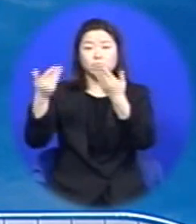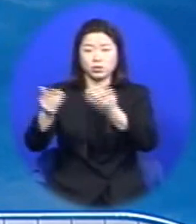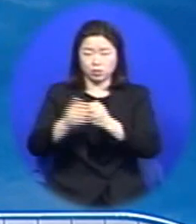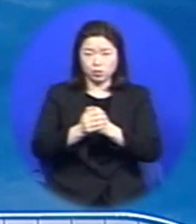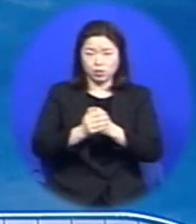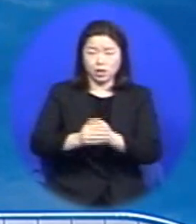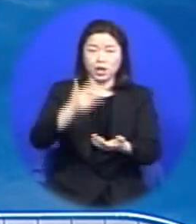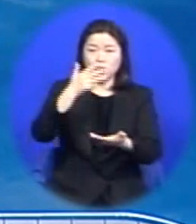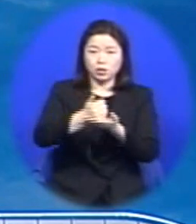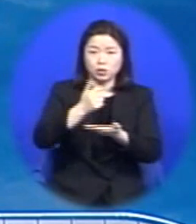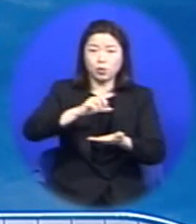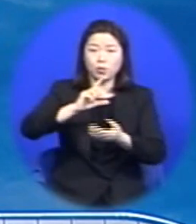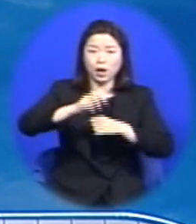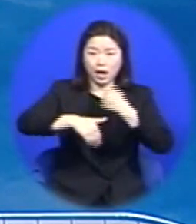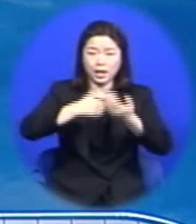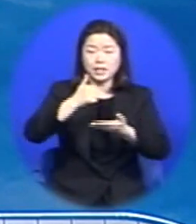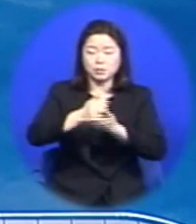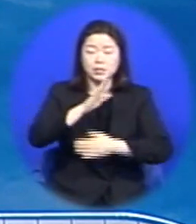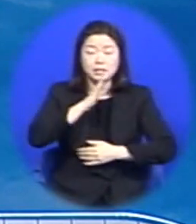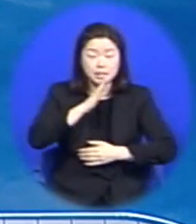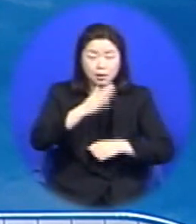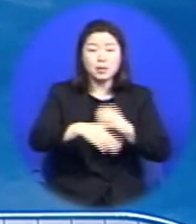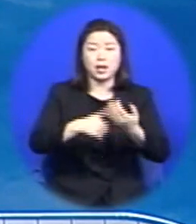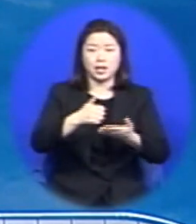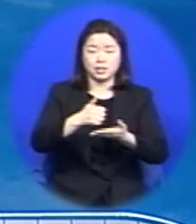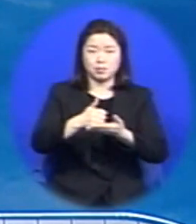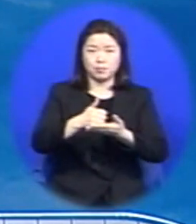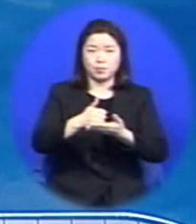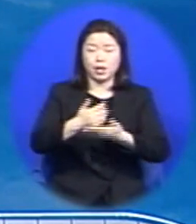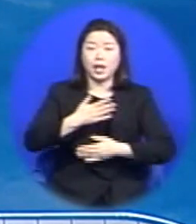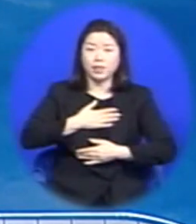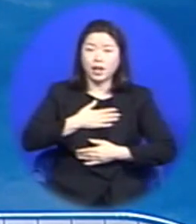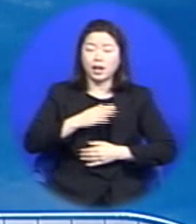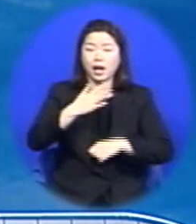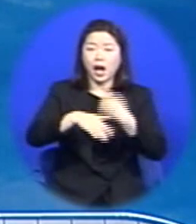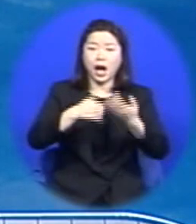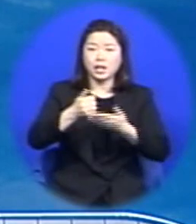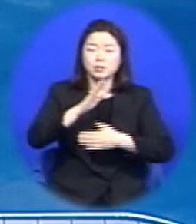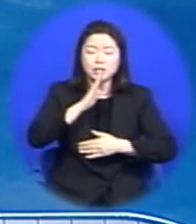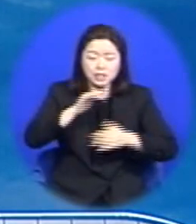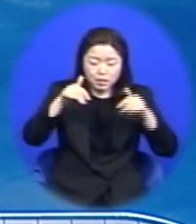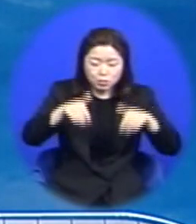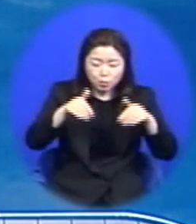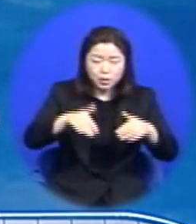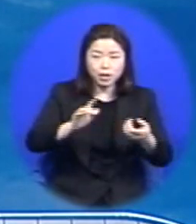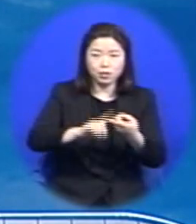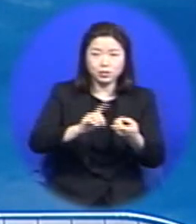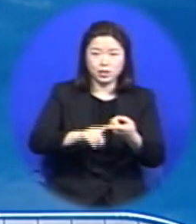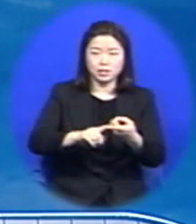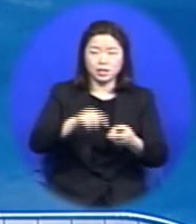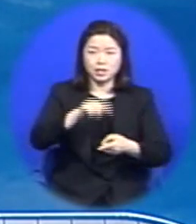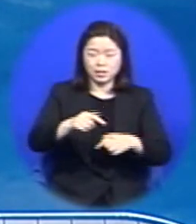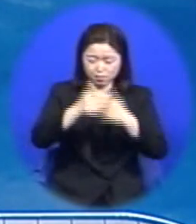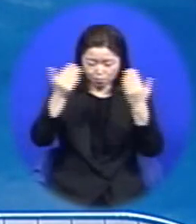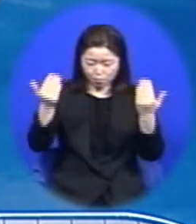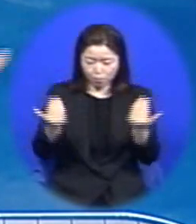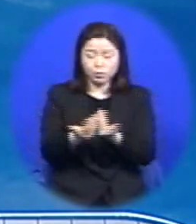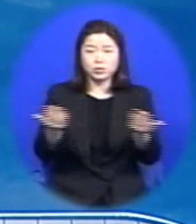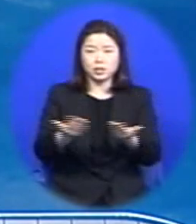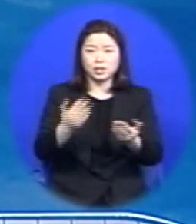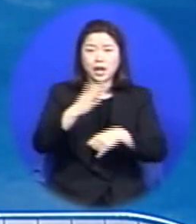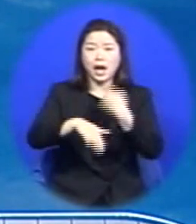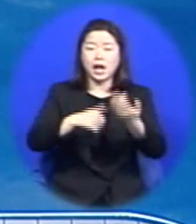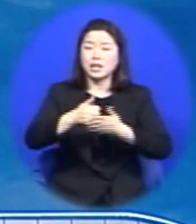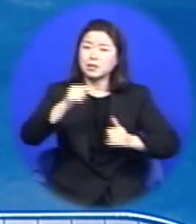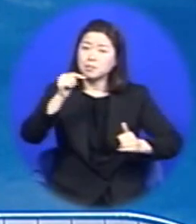여호와 하나님이 참 하나님이신 것을, 그리고 제가 하나님의 진짜 종인 것을, 그리고 이 모든 일이 하나님께서